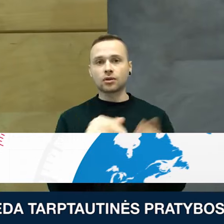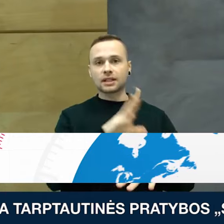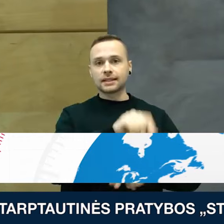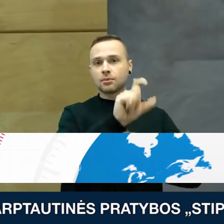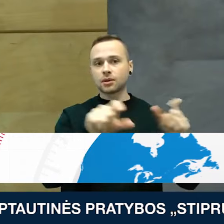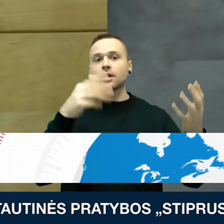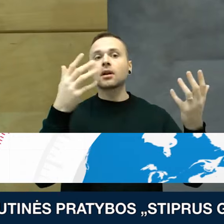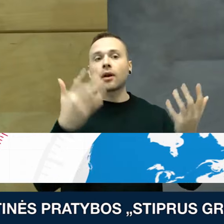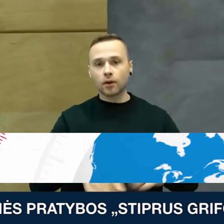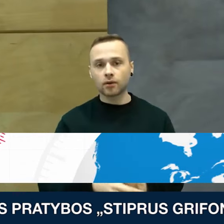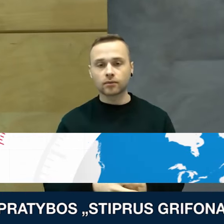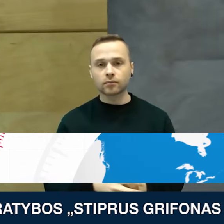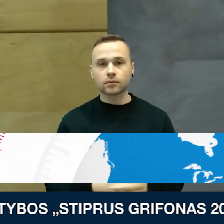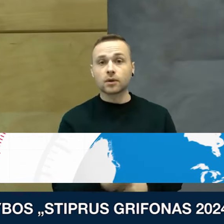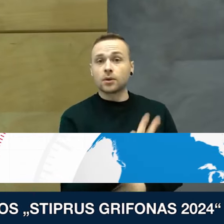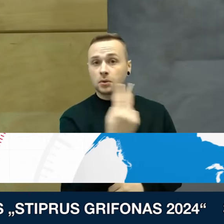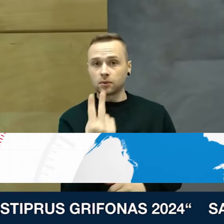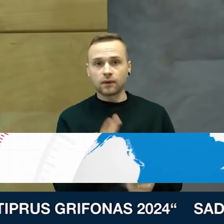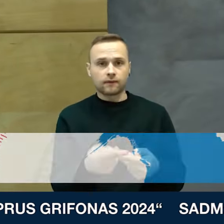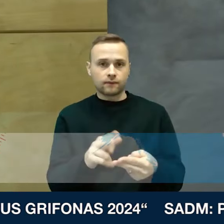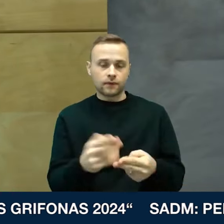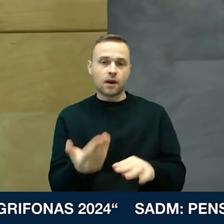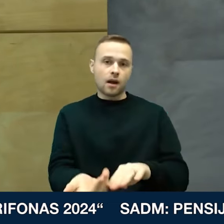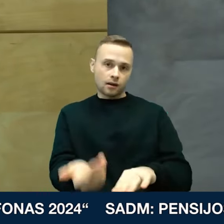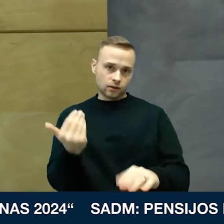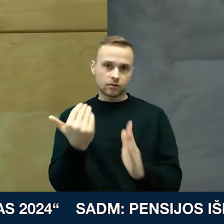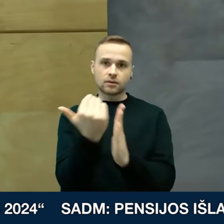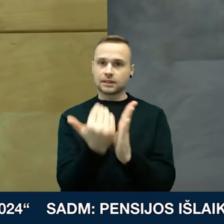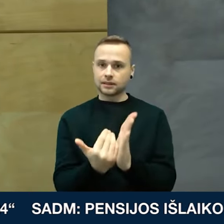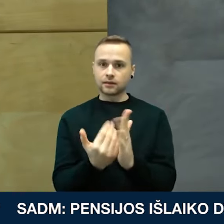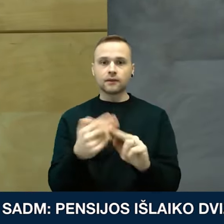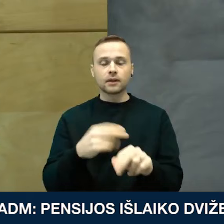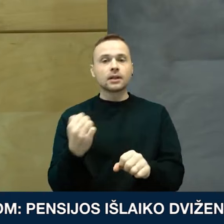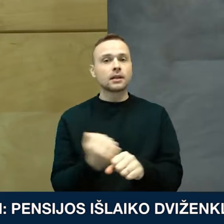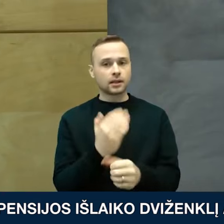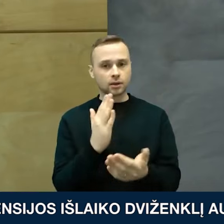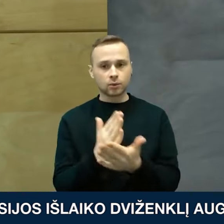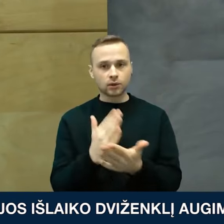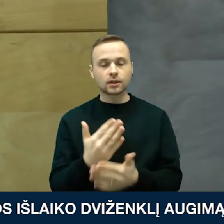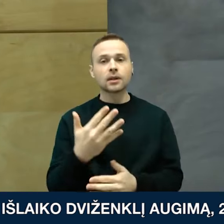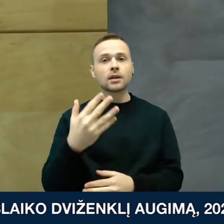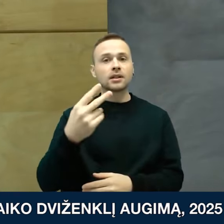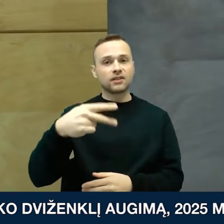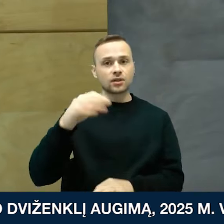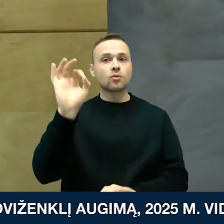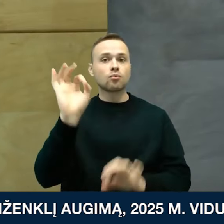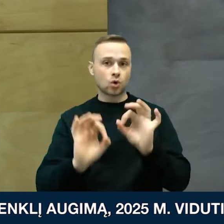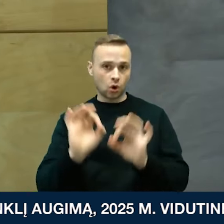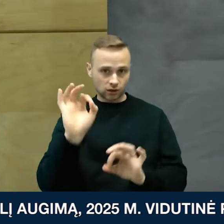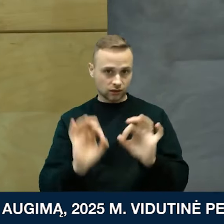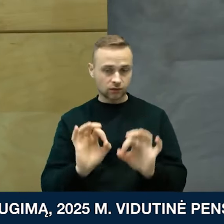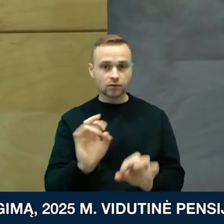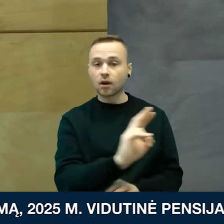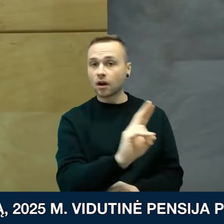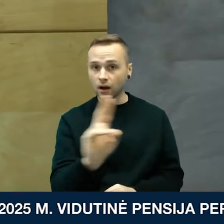ir iš jų 2 pagal ankstesnį reglamentavimą, kai reikėjo surinkti ne tik tai penktadalį rinkėjų sąraše esančių rinkėjų